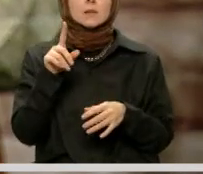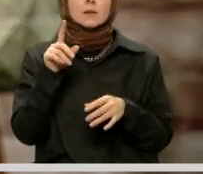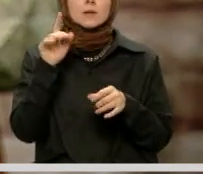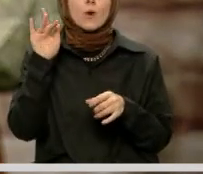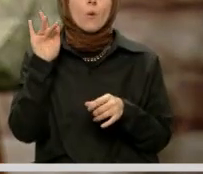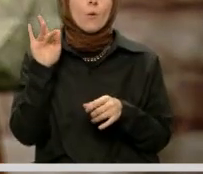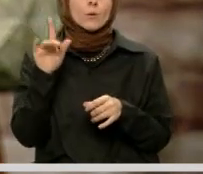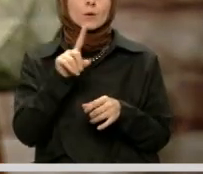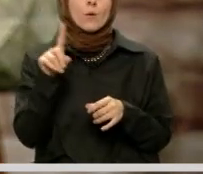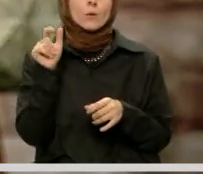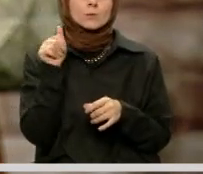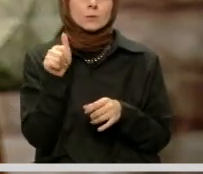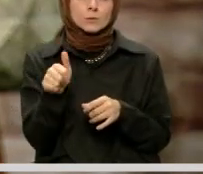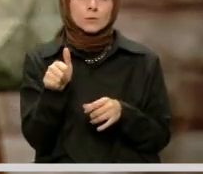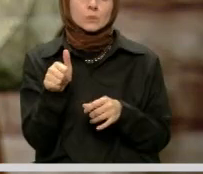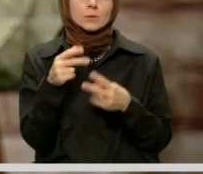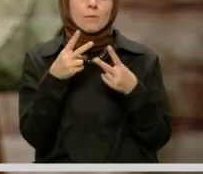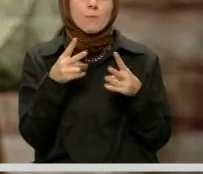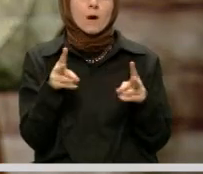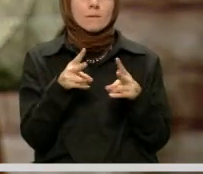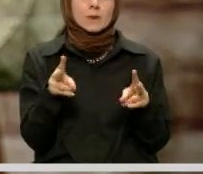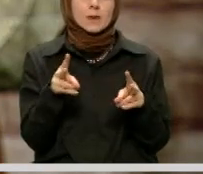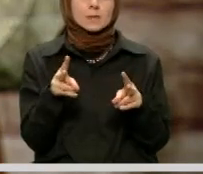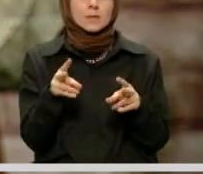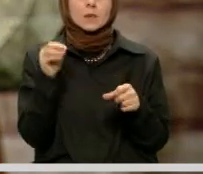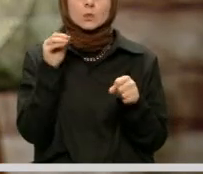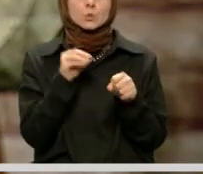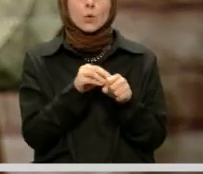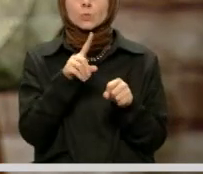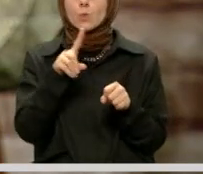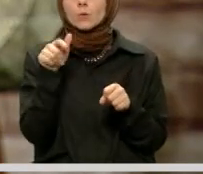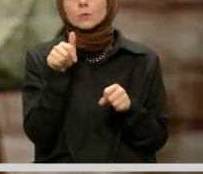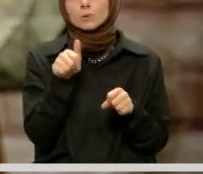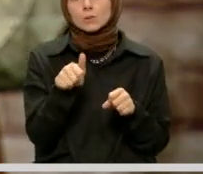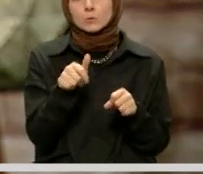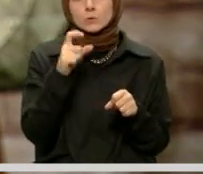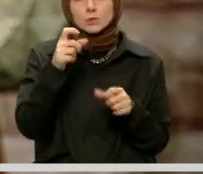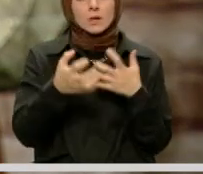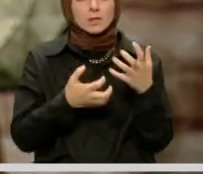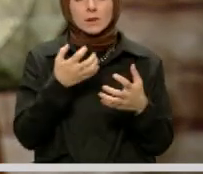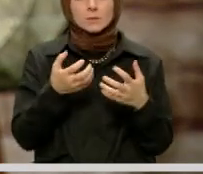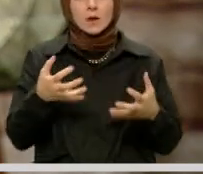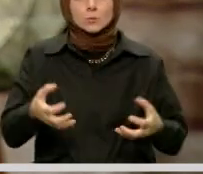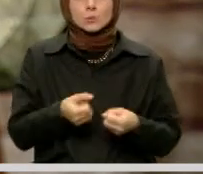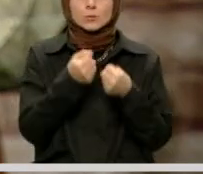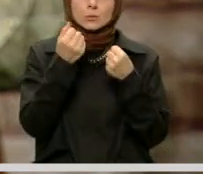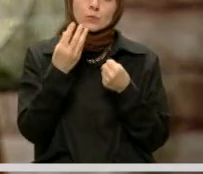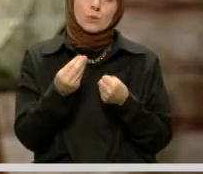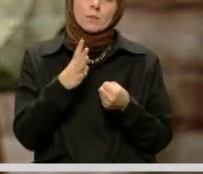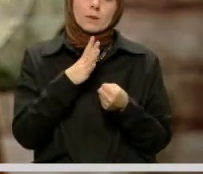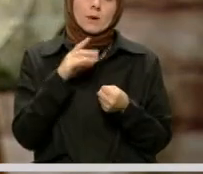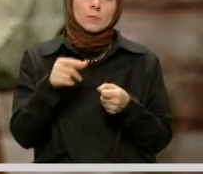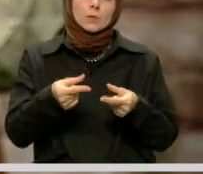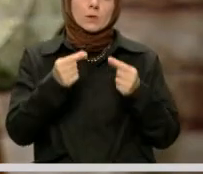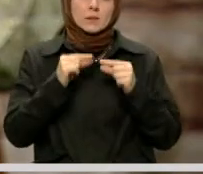sonu cehennemden azat olarak nitelendirilir. Şimdi bu hadis hep merak edilir. Ya tam olarak neyi ifade evet.